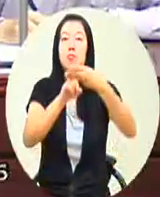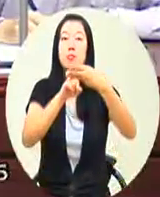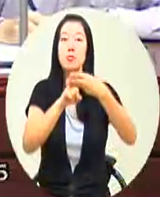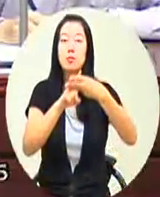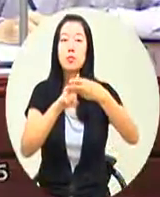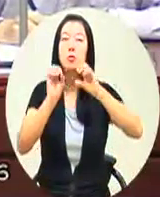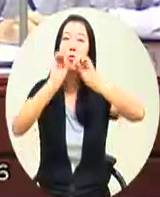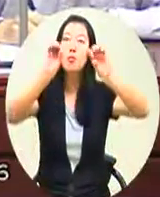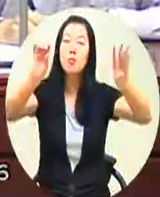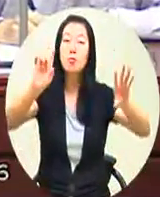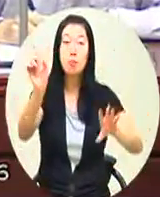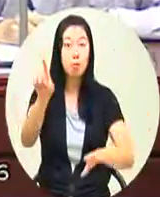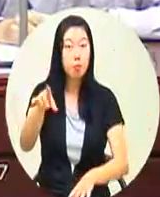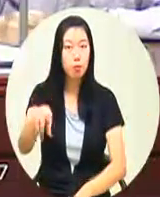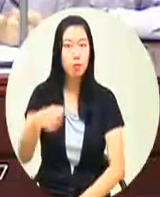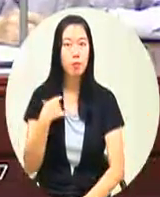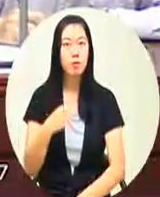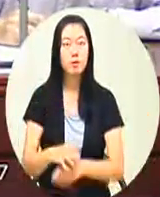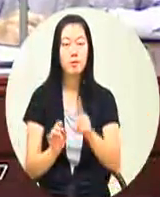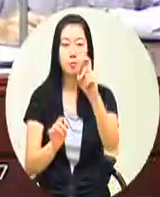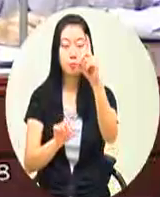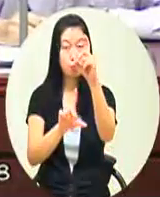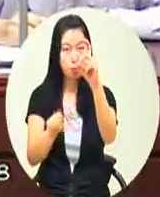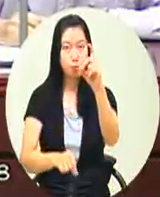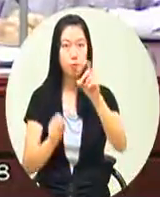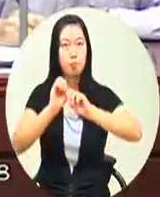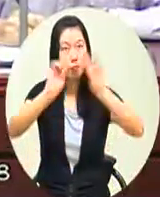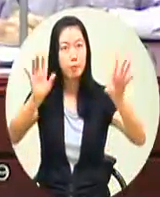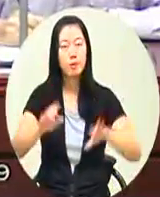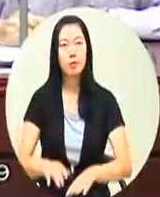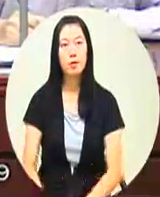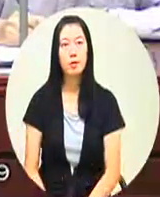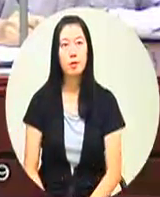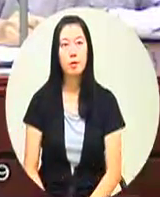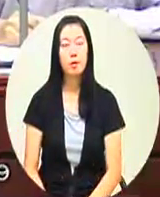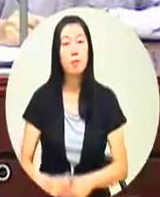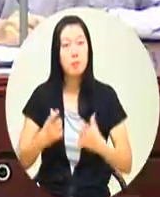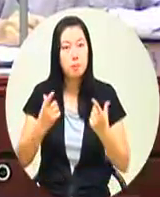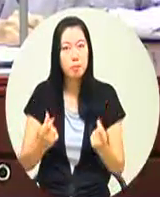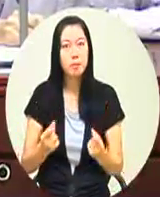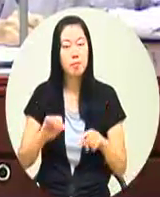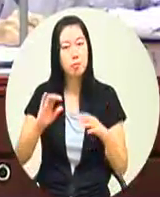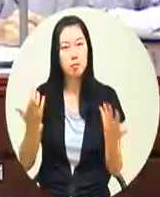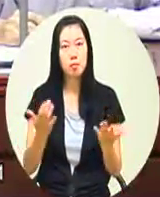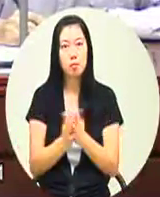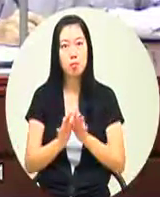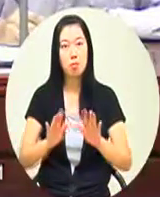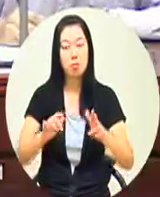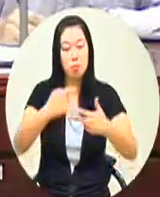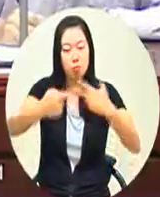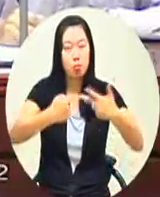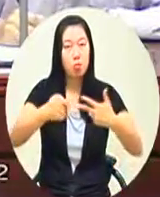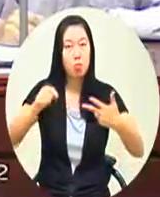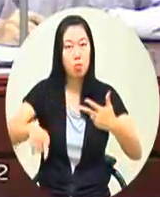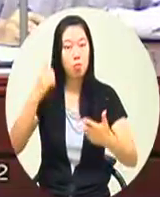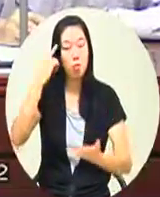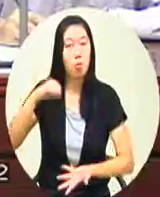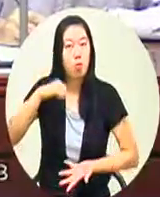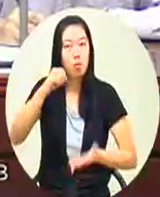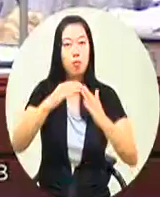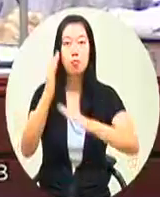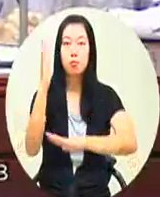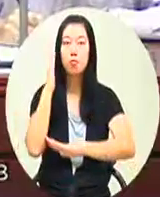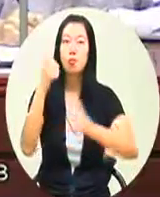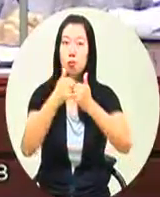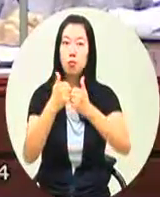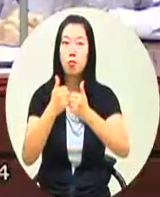该是会在下个月，原来是预计这个月这个礼拜，我们原来是预计这个礼拜要提市政会议然后